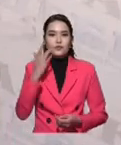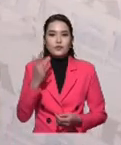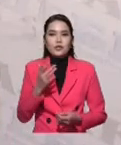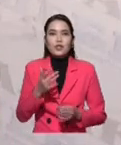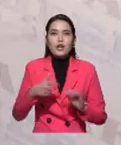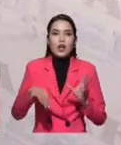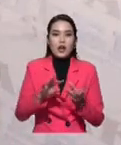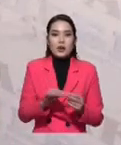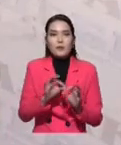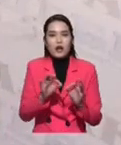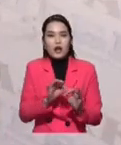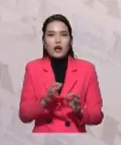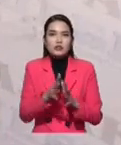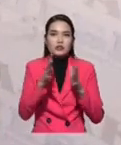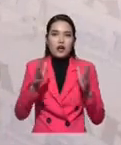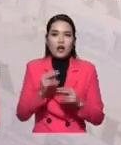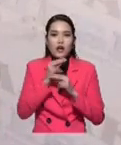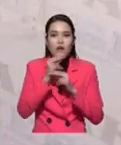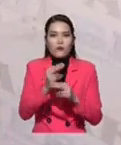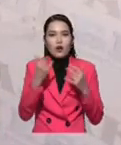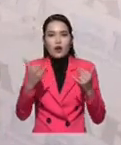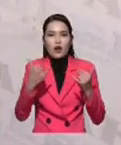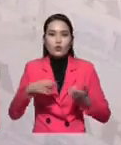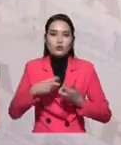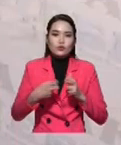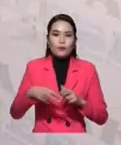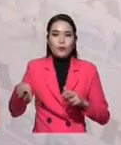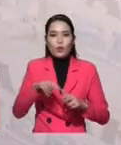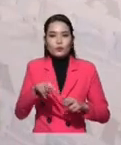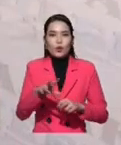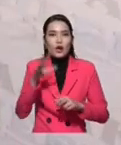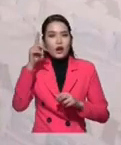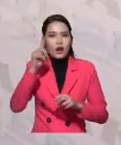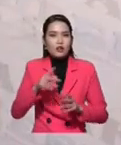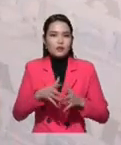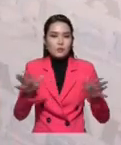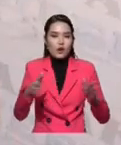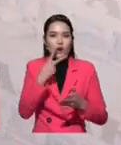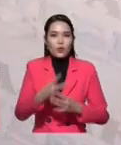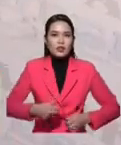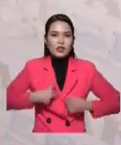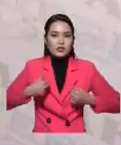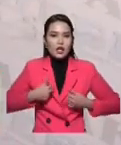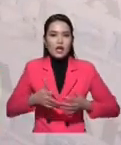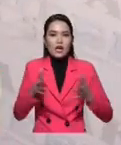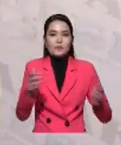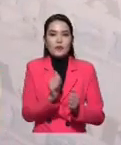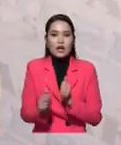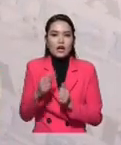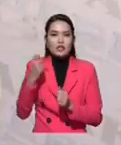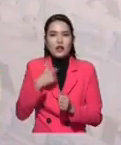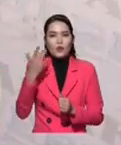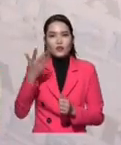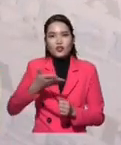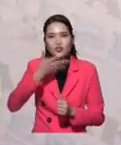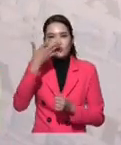Авторы в своих материалах поднимают актуальные проблемы литературы, тем самым вносят весомый вклад в их решение. Каждую неделю читаем с